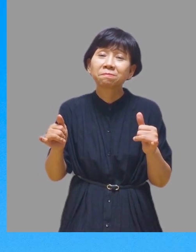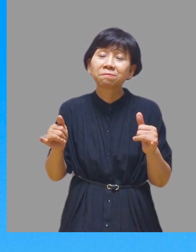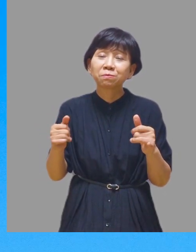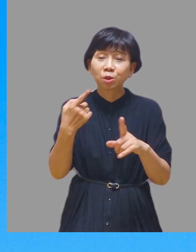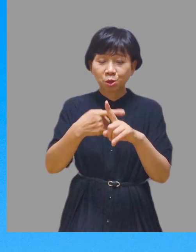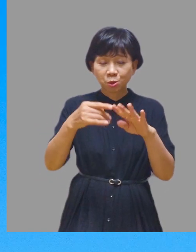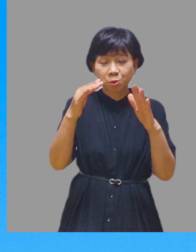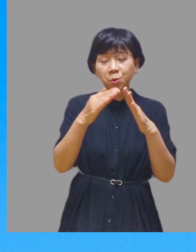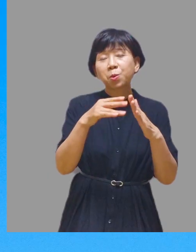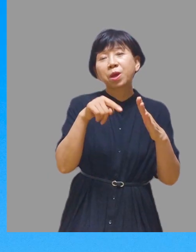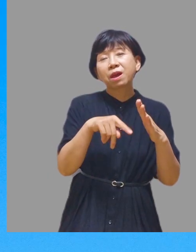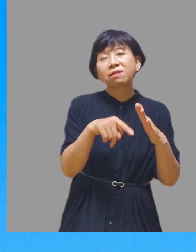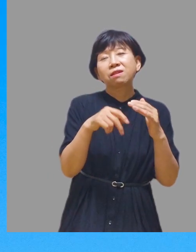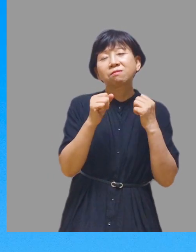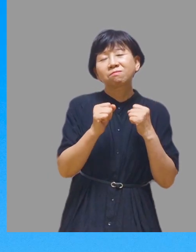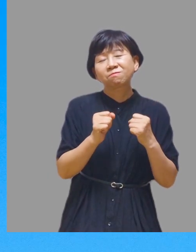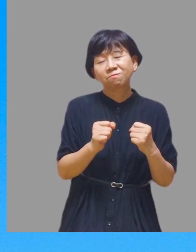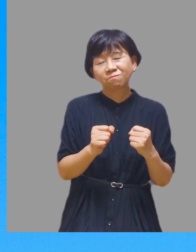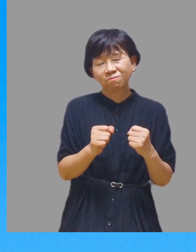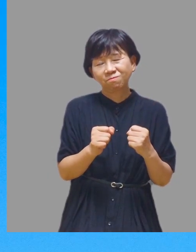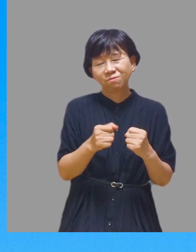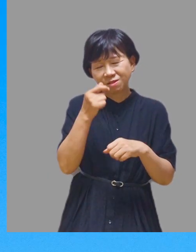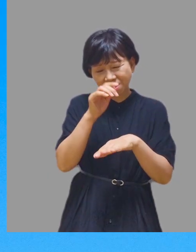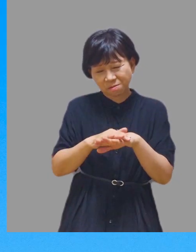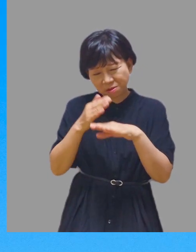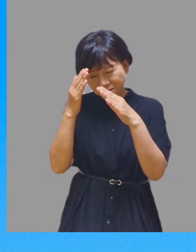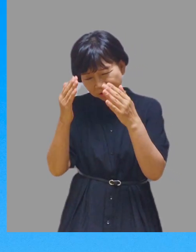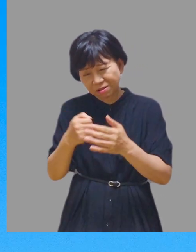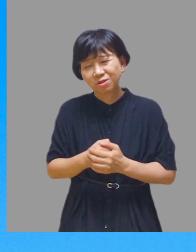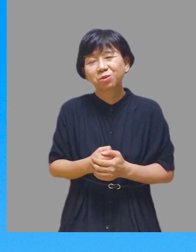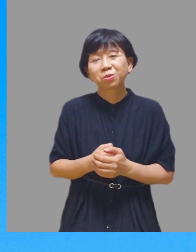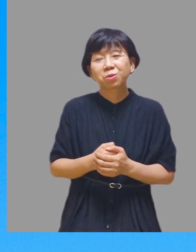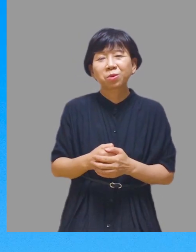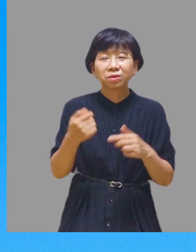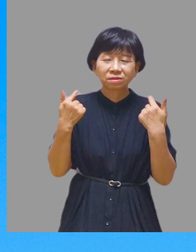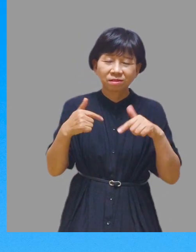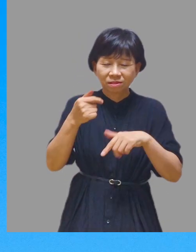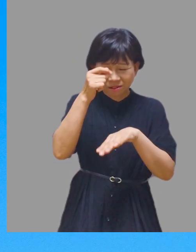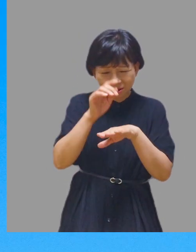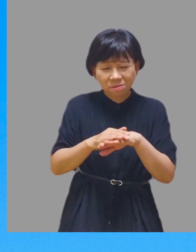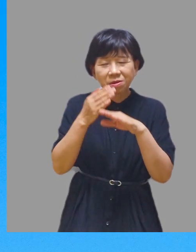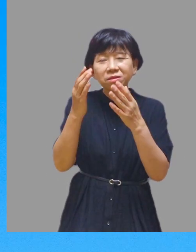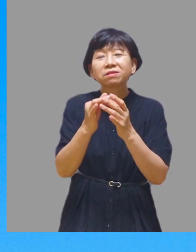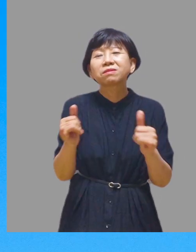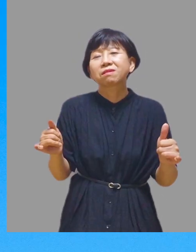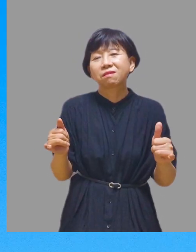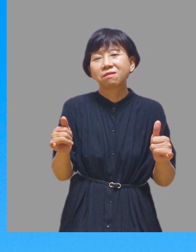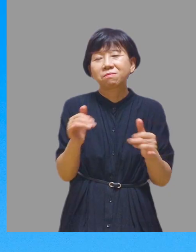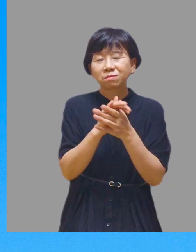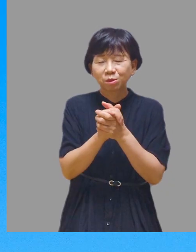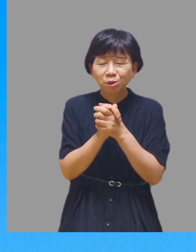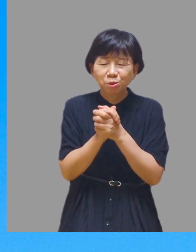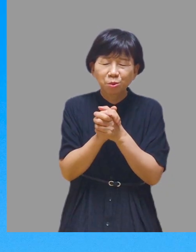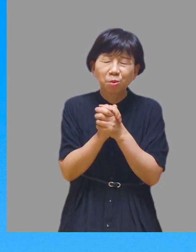교회에 머무는 사람이에요. 늘 예배 가운데 거하시는 분입니다. 기도하려고 몸부림치시는